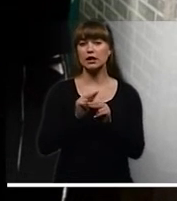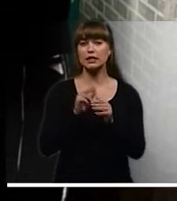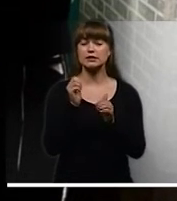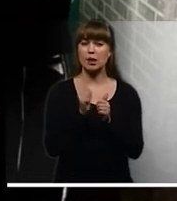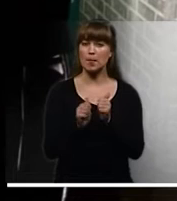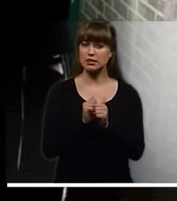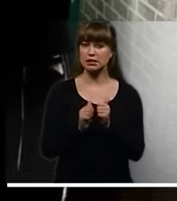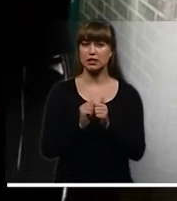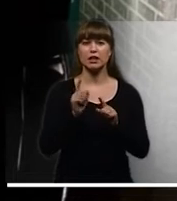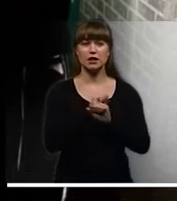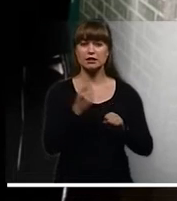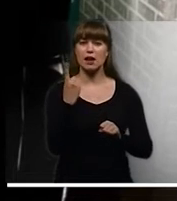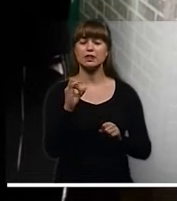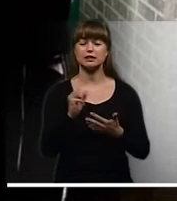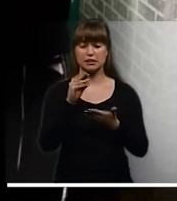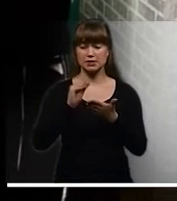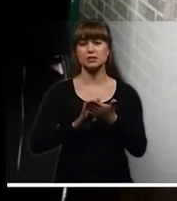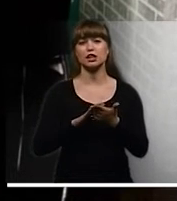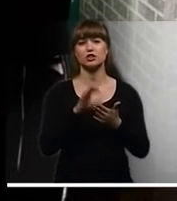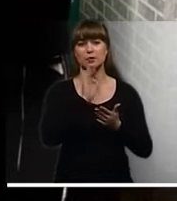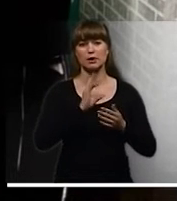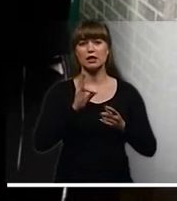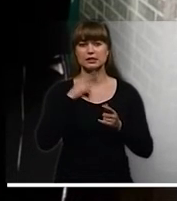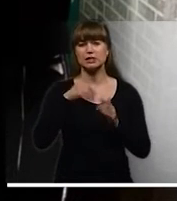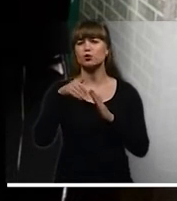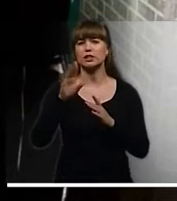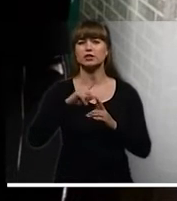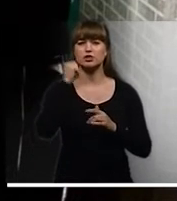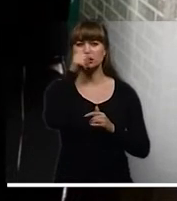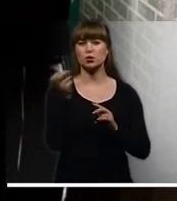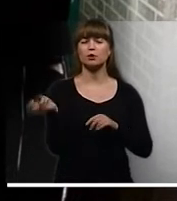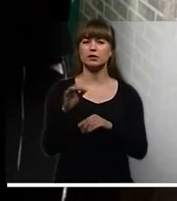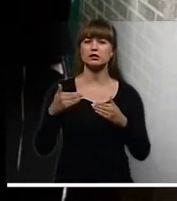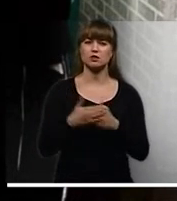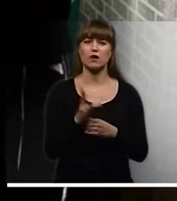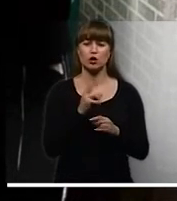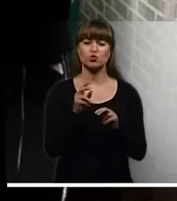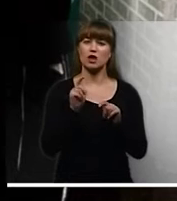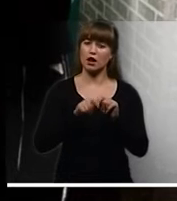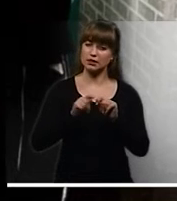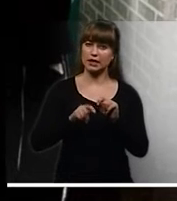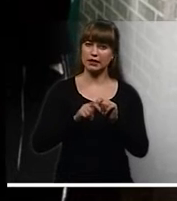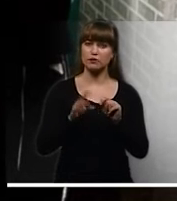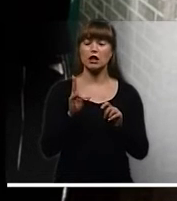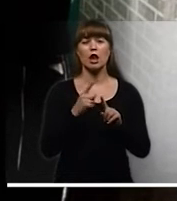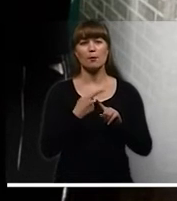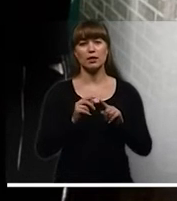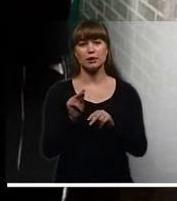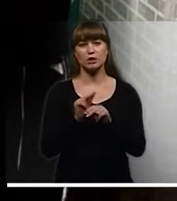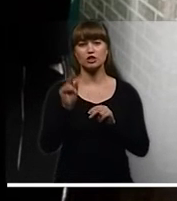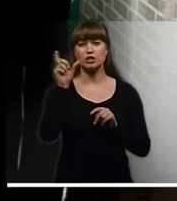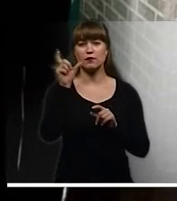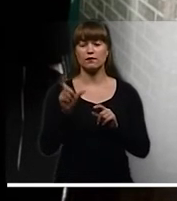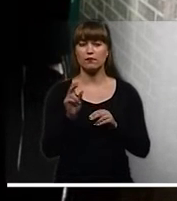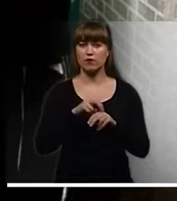коррекция постоянно, поэтому нельзя один раз назначить препарат и сказать «уходи» и через год «приди». Нужно контролировать, поэтому лечащий врач